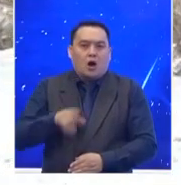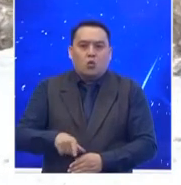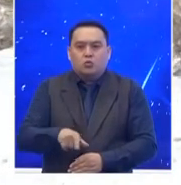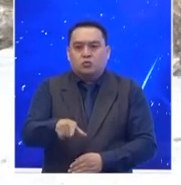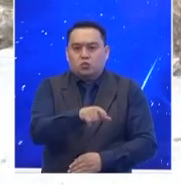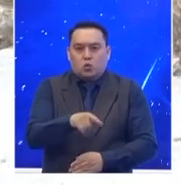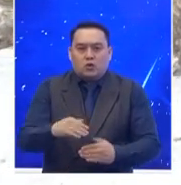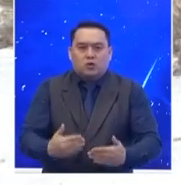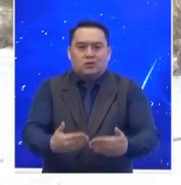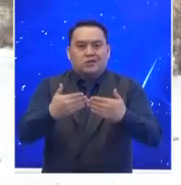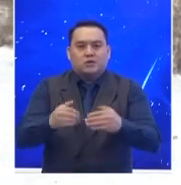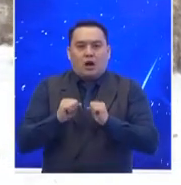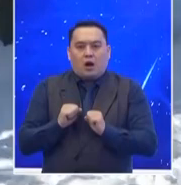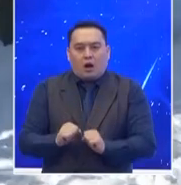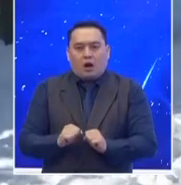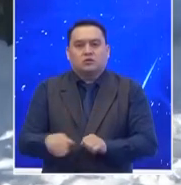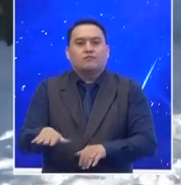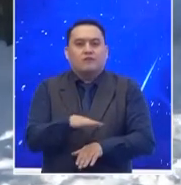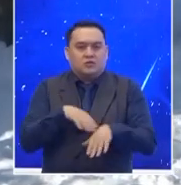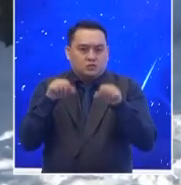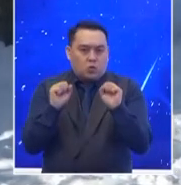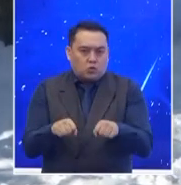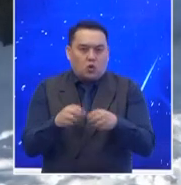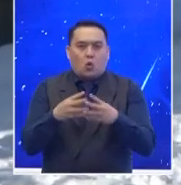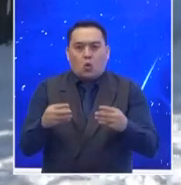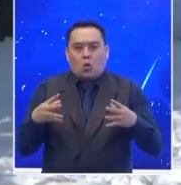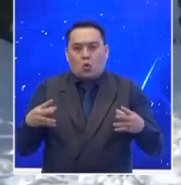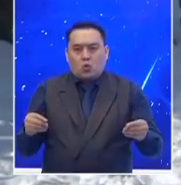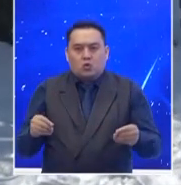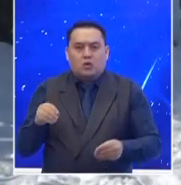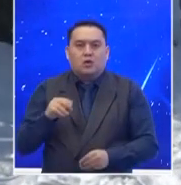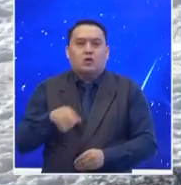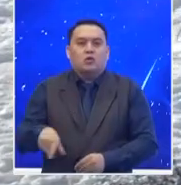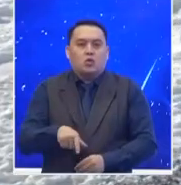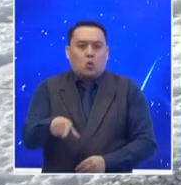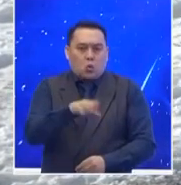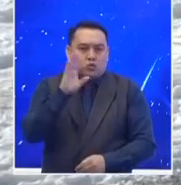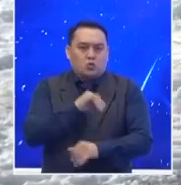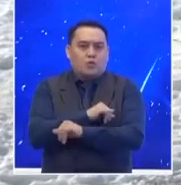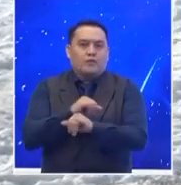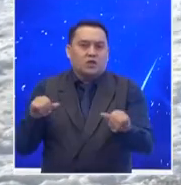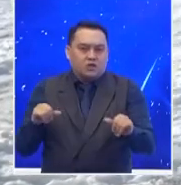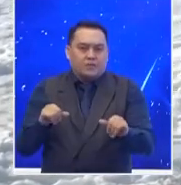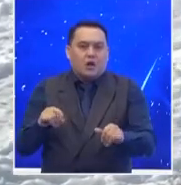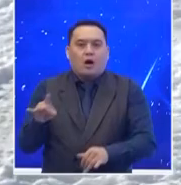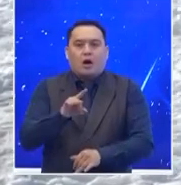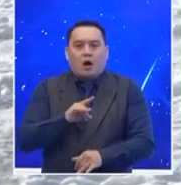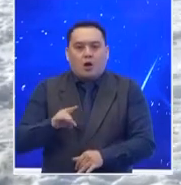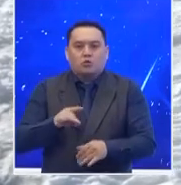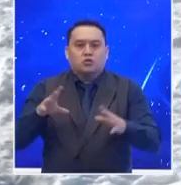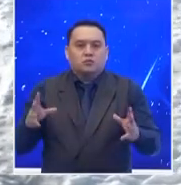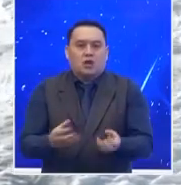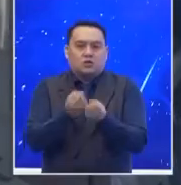округі су тасқынына ұшырайтын учаске санатында. Көктемнің келуімен Қырғауылды өзеніндегі су көлемі ұлғаюда. Аудандық төтенше жағдайлар